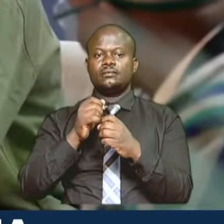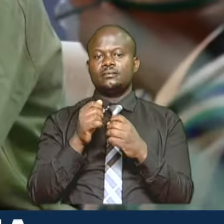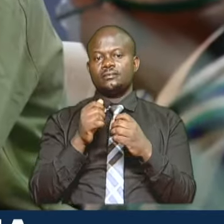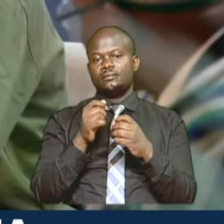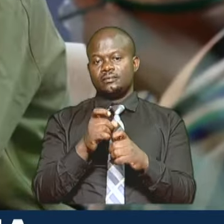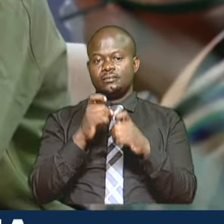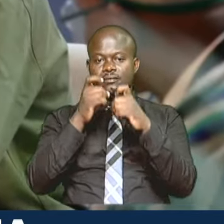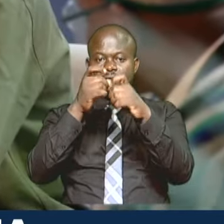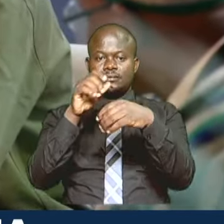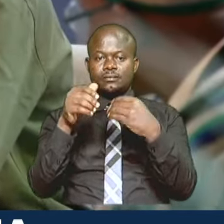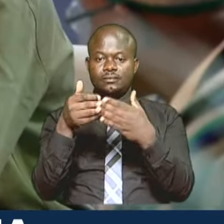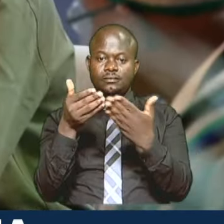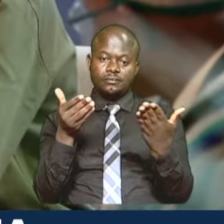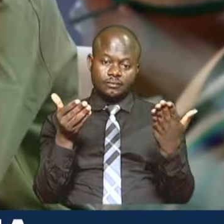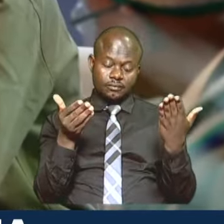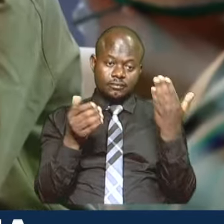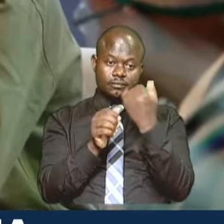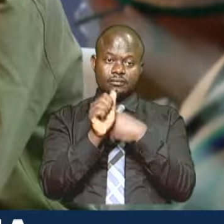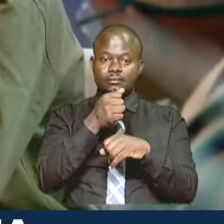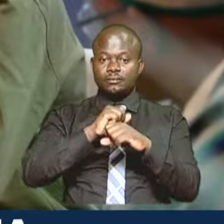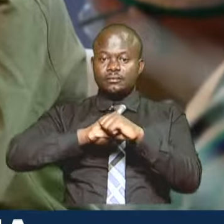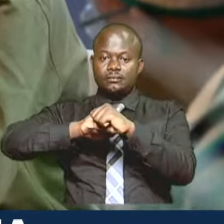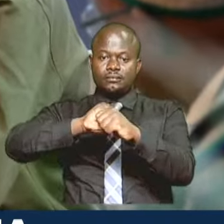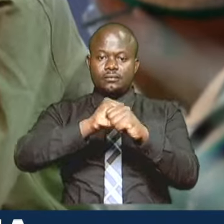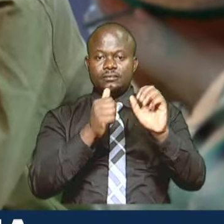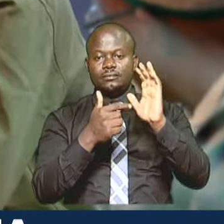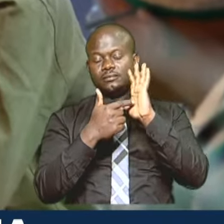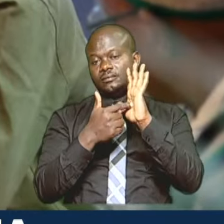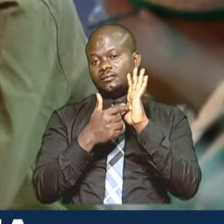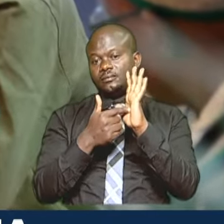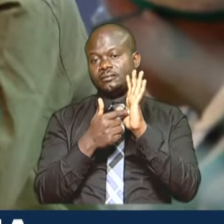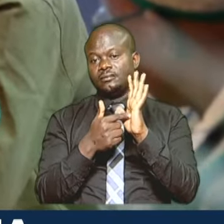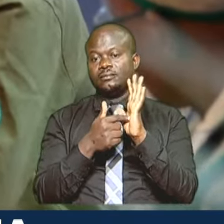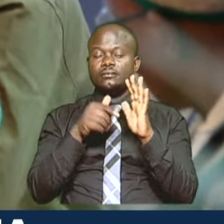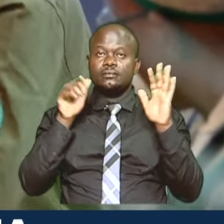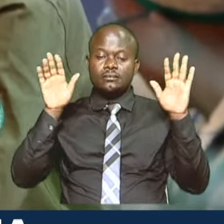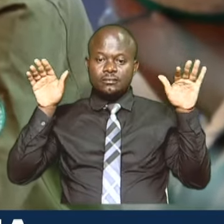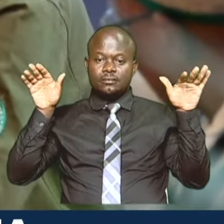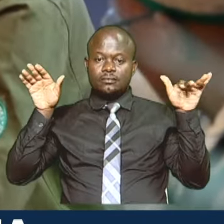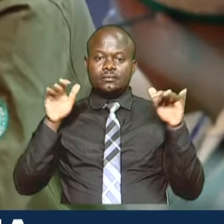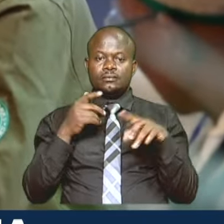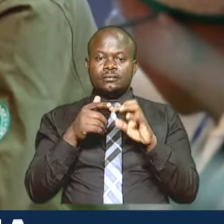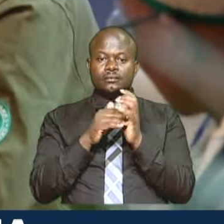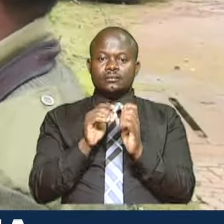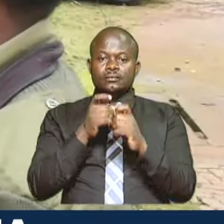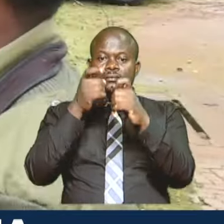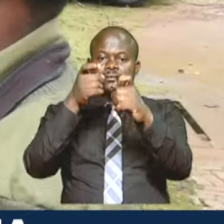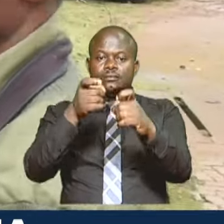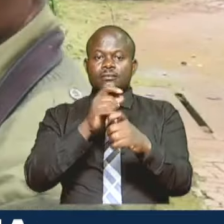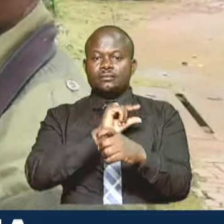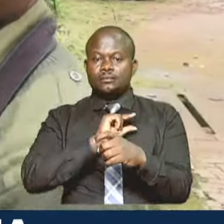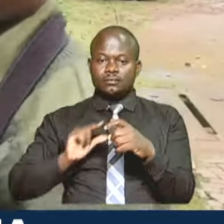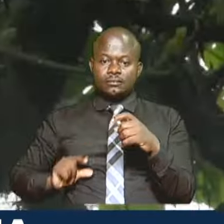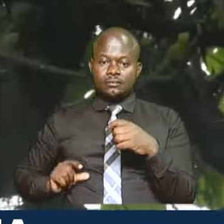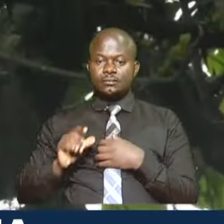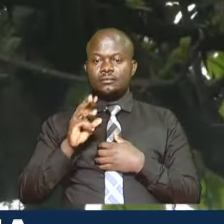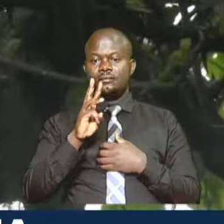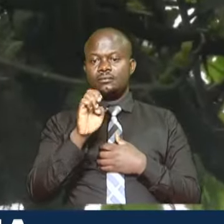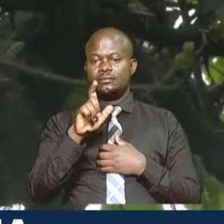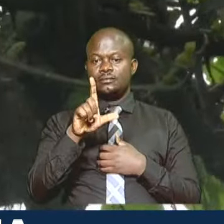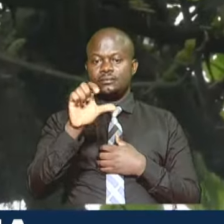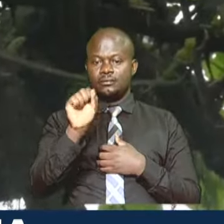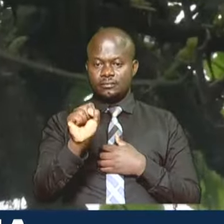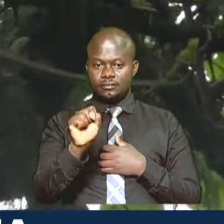igihembo akesha ibikorwa byo kurengera no kumenyekanisha inyoni zo muri parike ya Nyungwe ni igihembo kandi yashyikirijwe n'igikomangoma cya Wales Prince